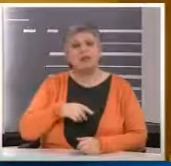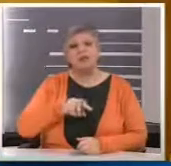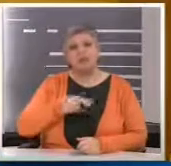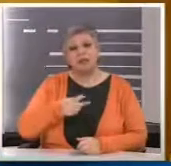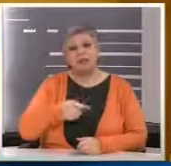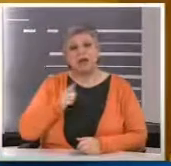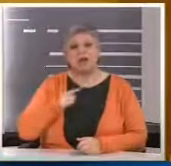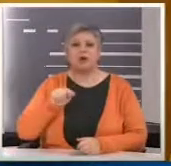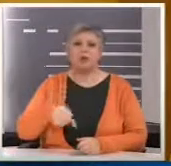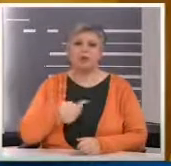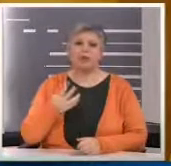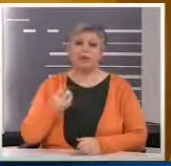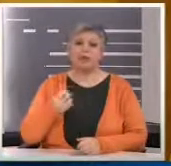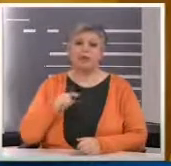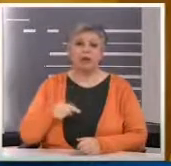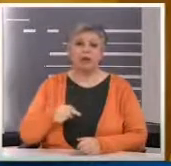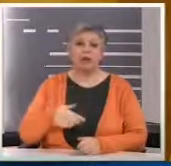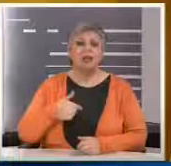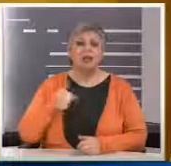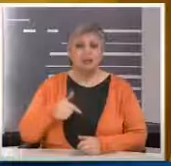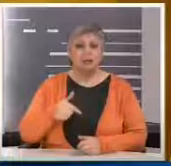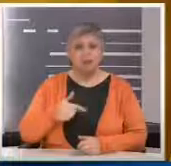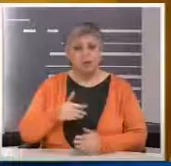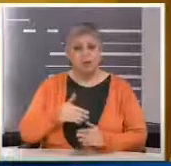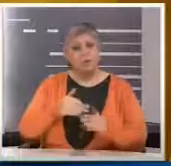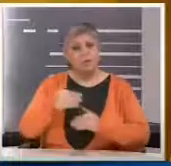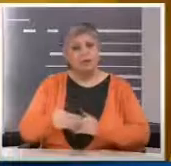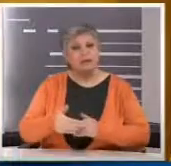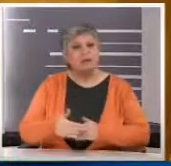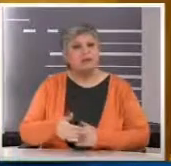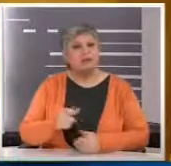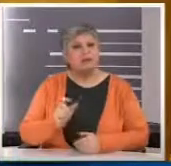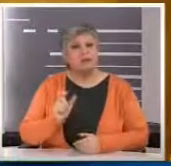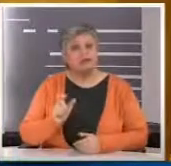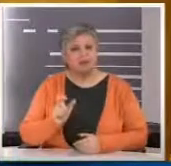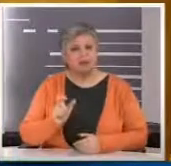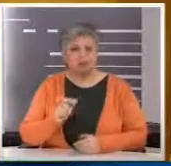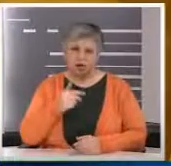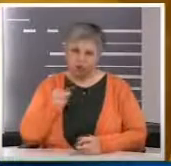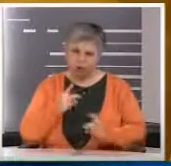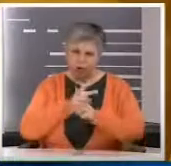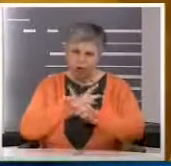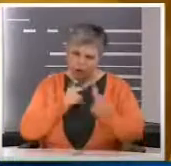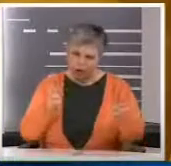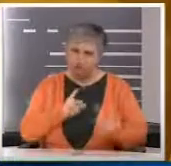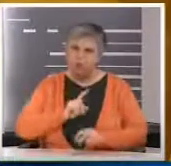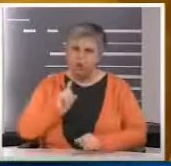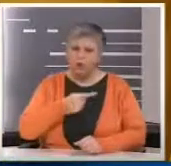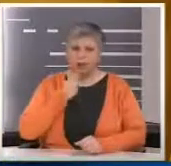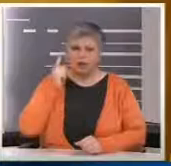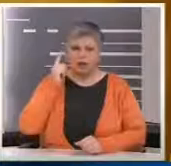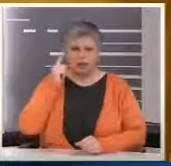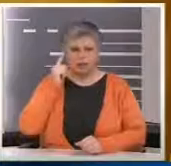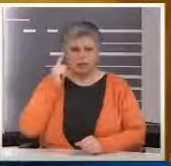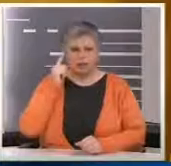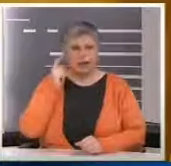αντιστοίχως και λένε και μια φρασούλα μετά. Αυτό είναι σαφές νομίζω και